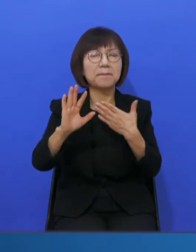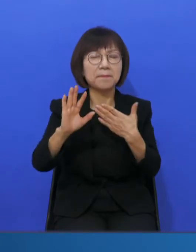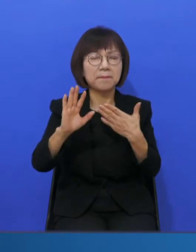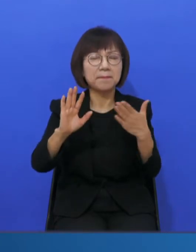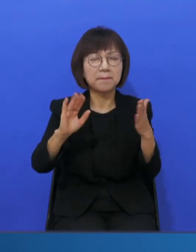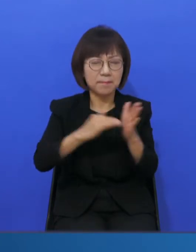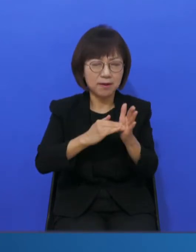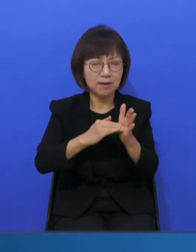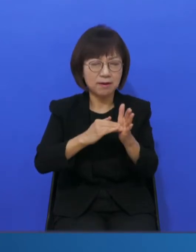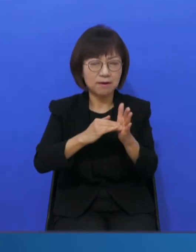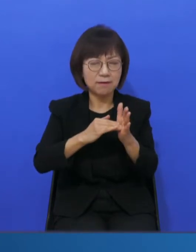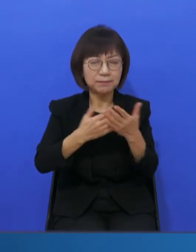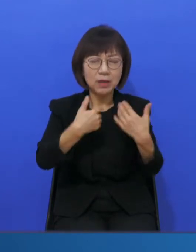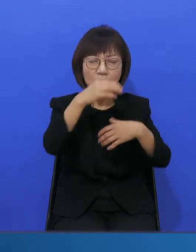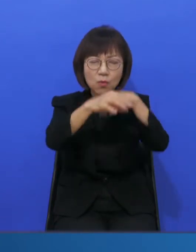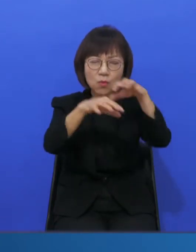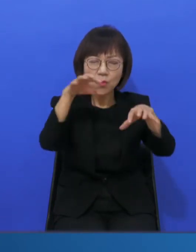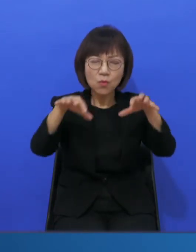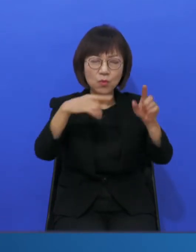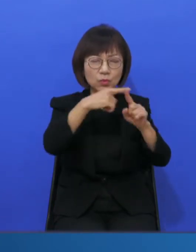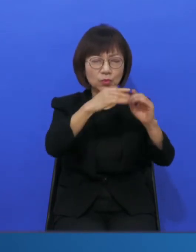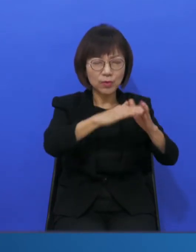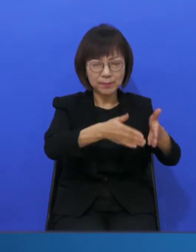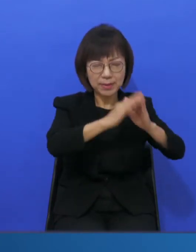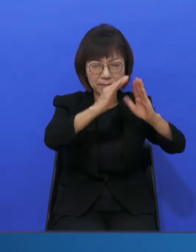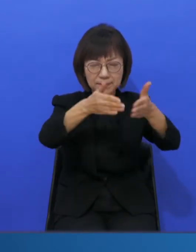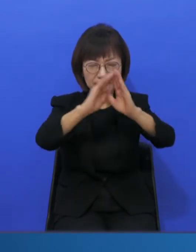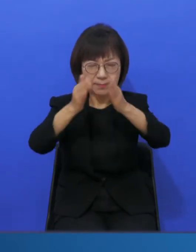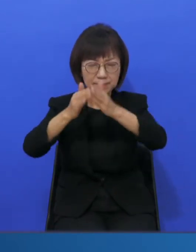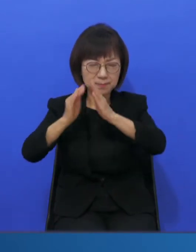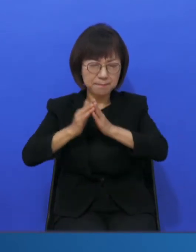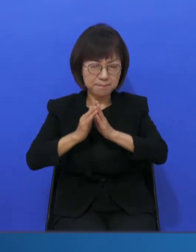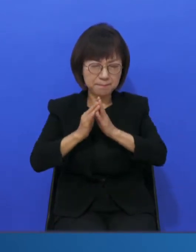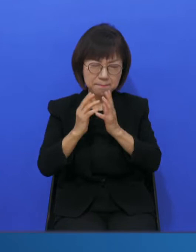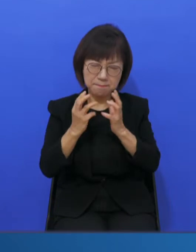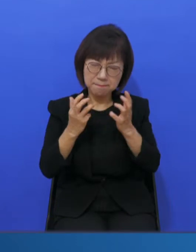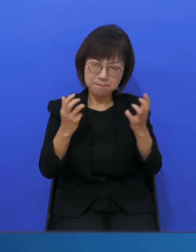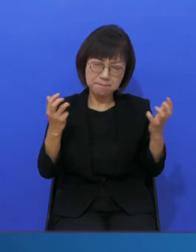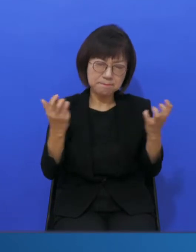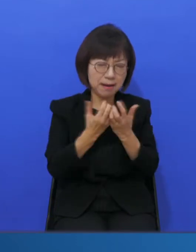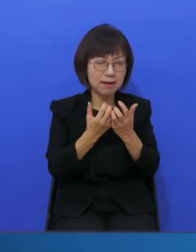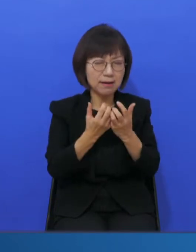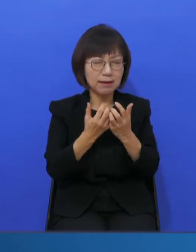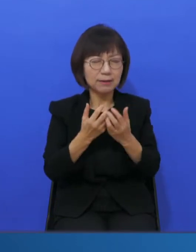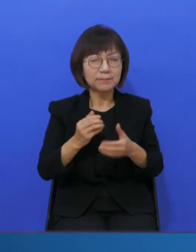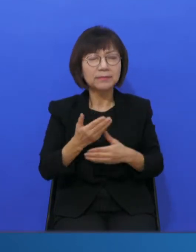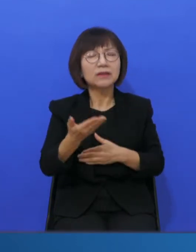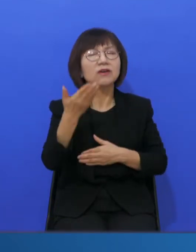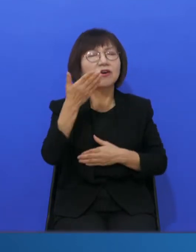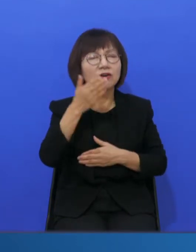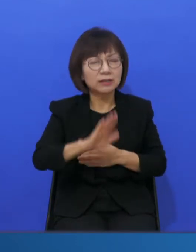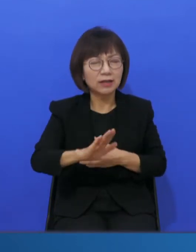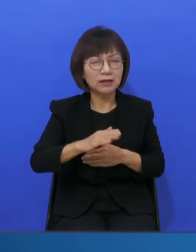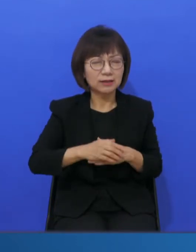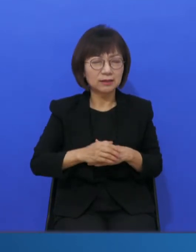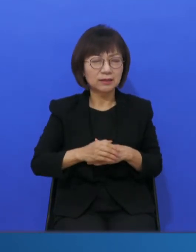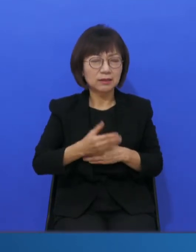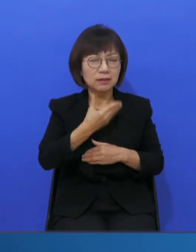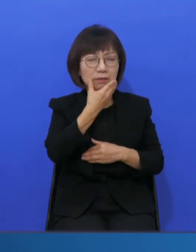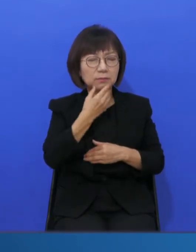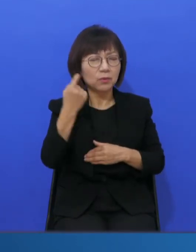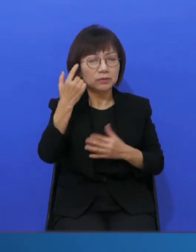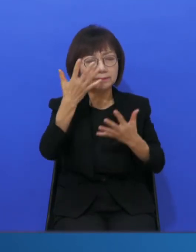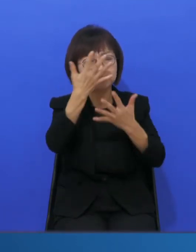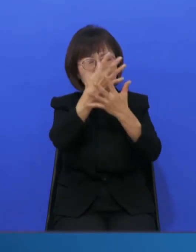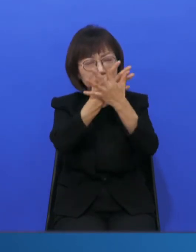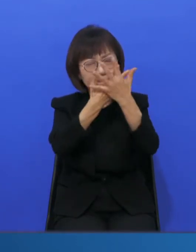country. 곳곳에 많은 교회들이 세워졌습니다. And many churches have been established throughout the nation. 하오나 주여 복음이 흐려지고